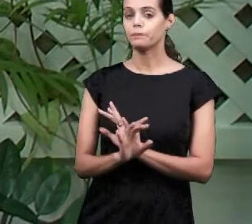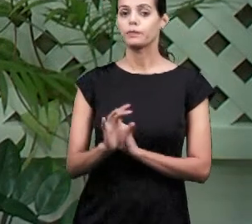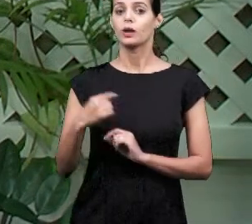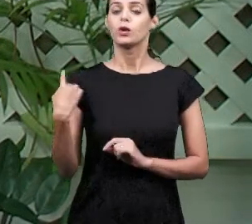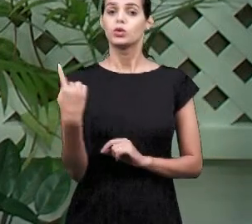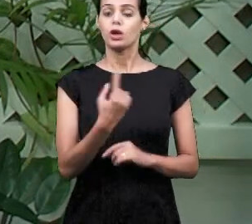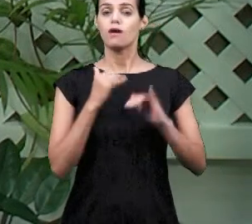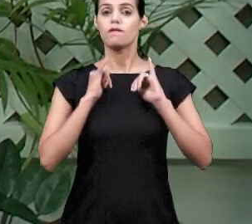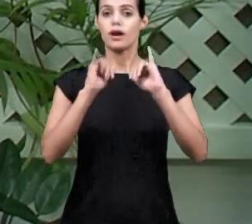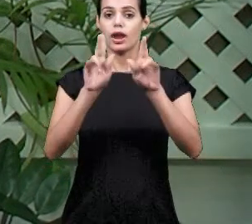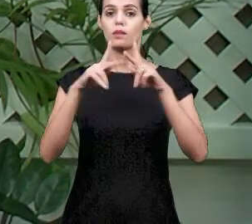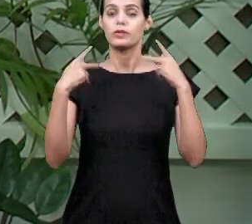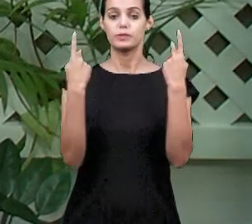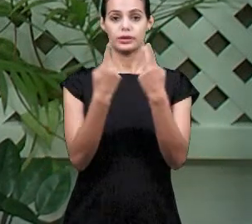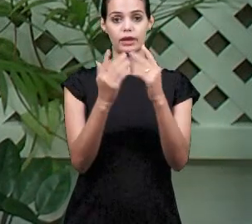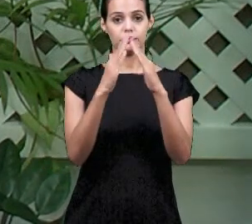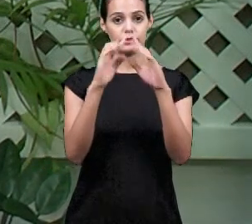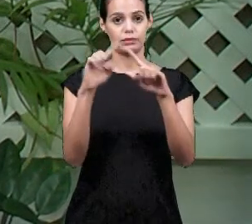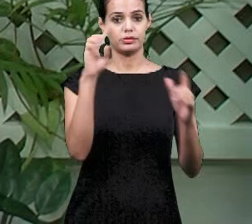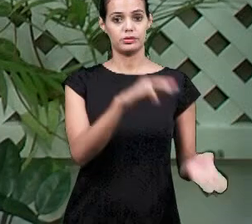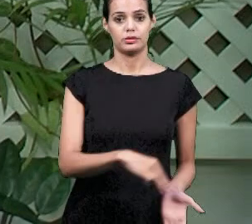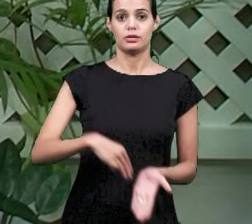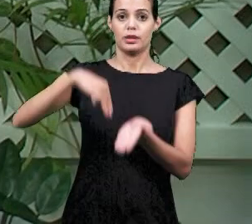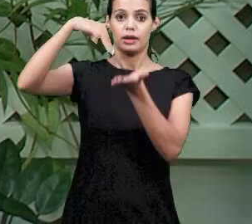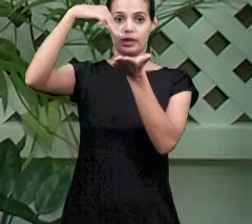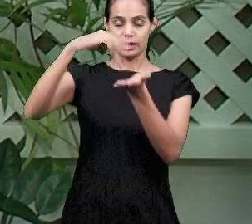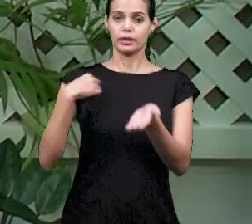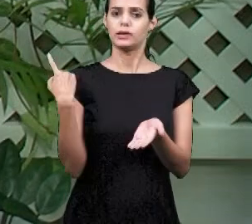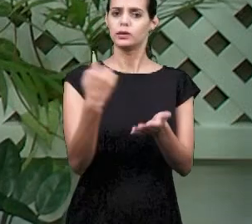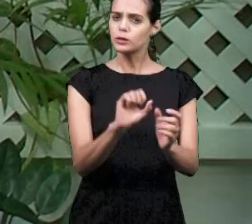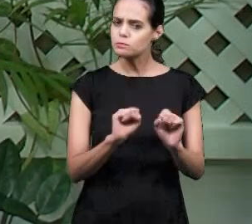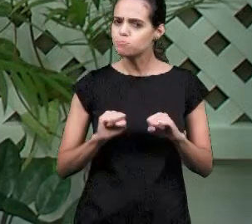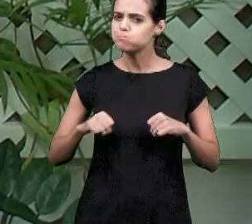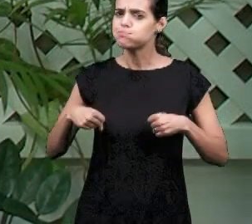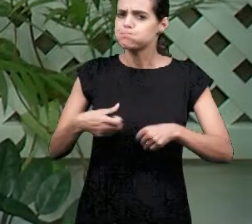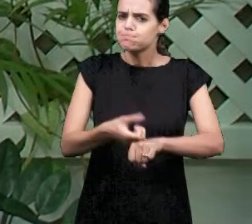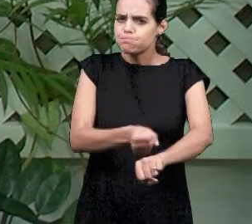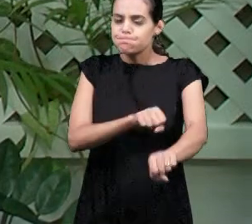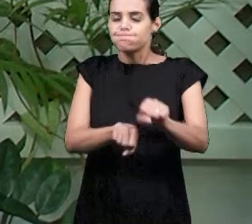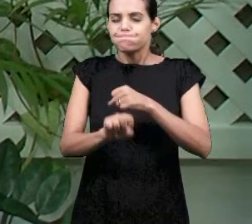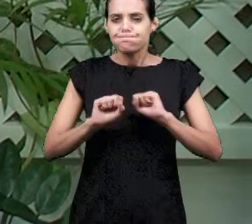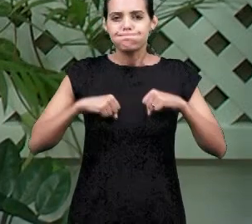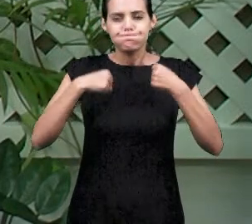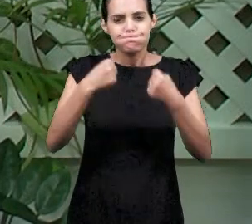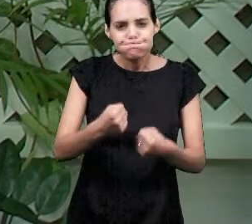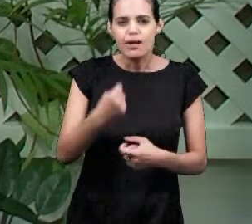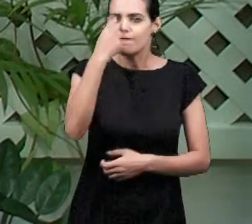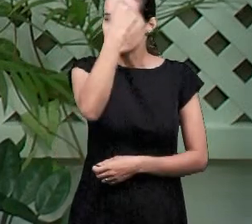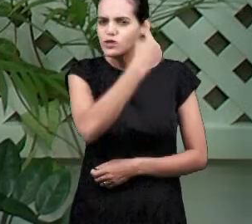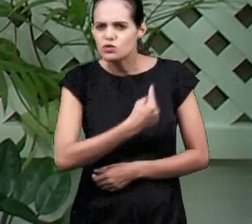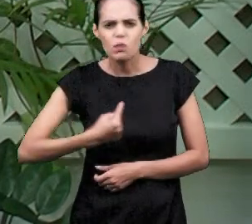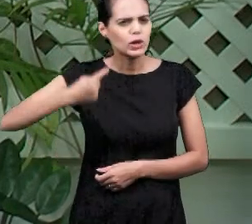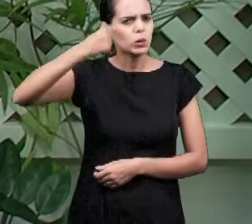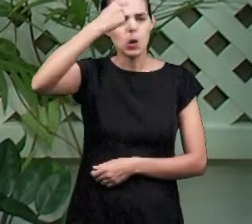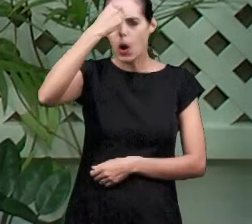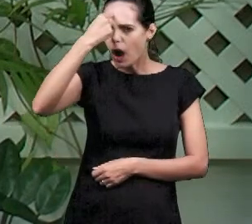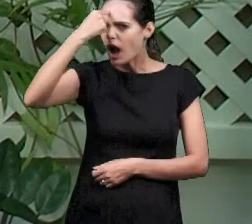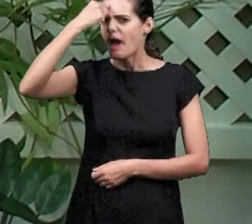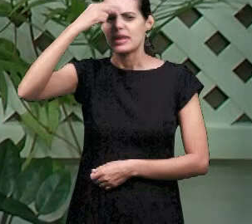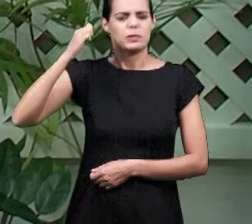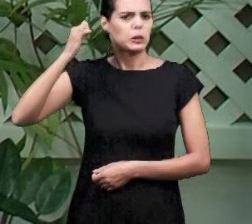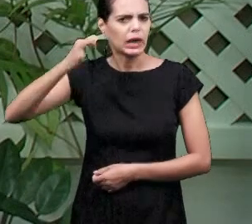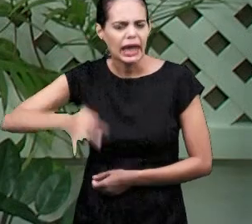disposition de l'homme pour parler du moment prophétique qui précède l'enlèvement